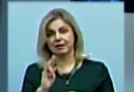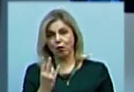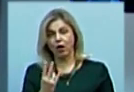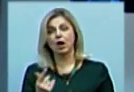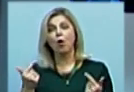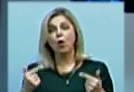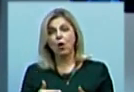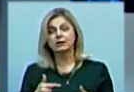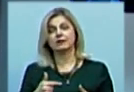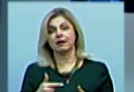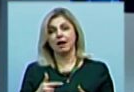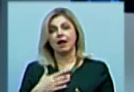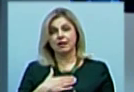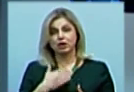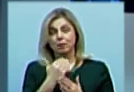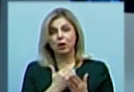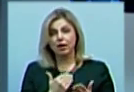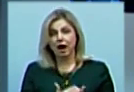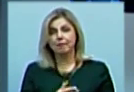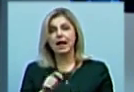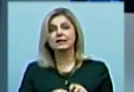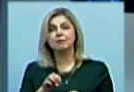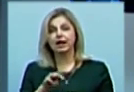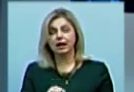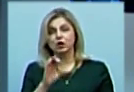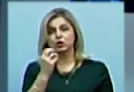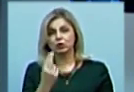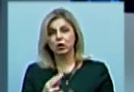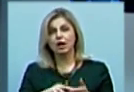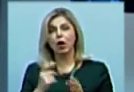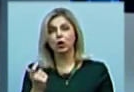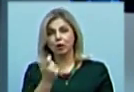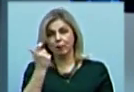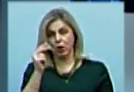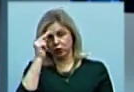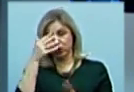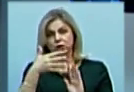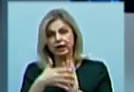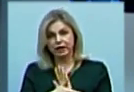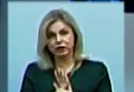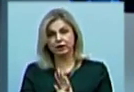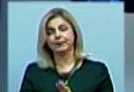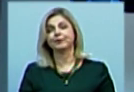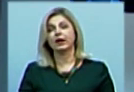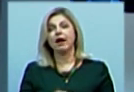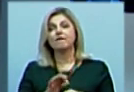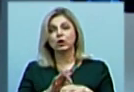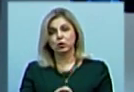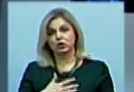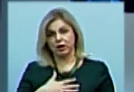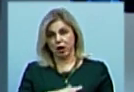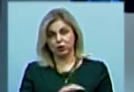Микола Малуха, експерт громадської організації «Центр соціально-економічних досліджень КАС «Україна», ведуча